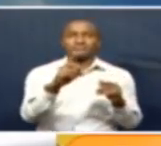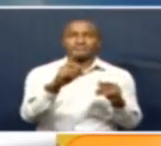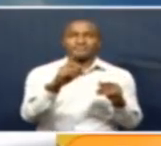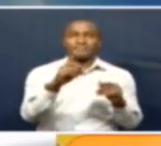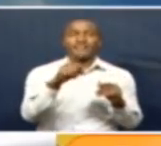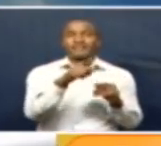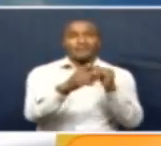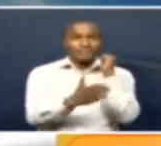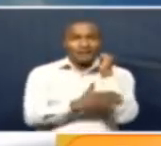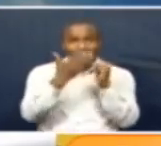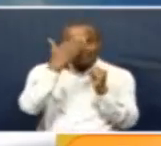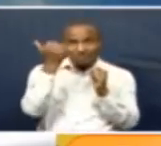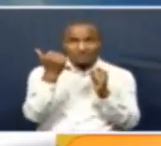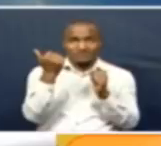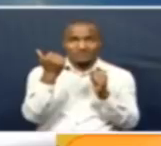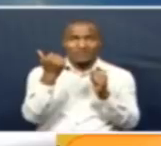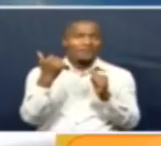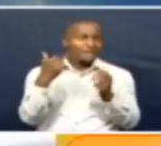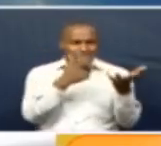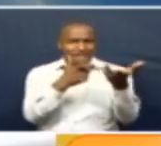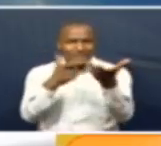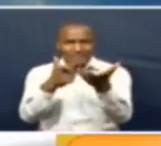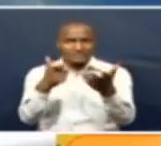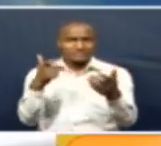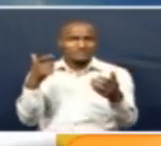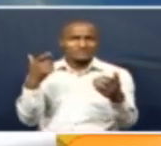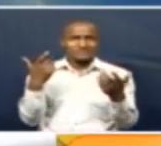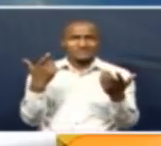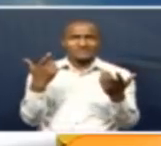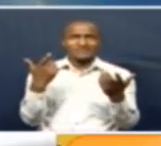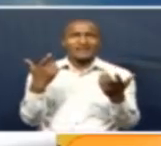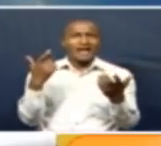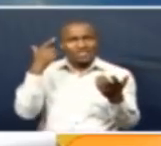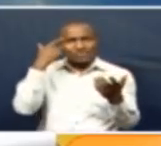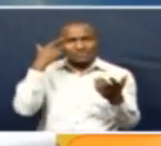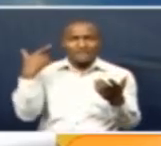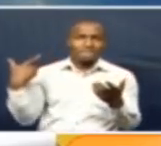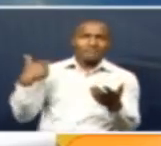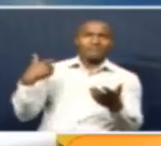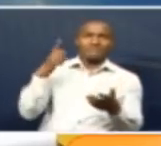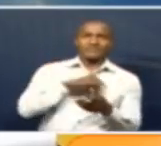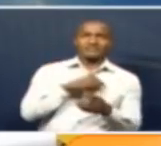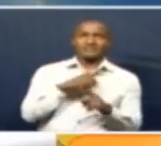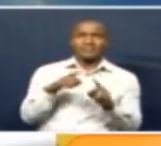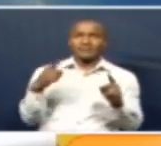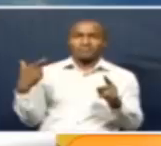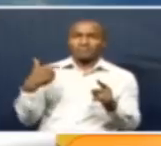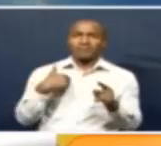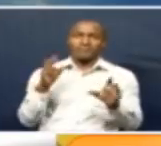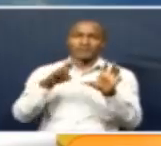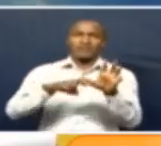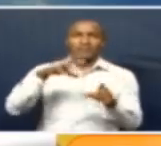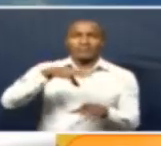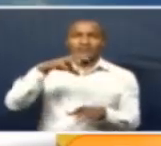kwa sababu nilikuwa naenda nasikia risasi zinalia kwa kichwa. Nilikuwa nafikiri nimeumia lakini sikuumia, nikapata matatu nikaingia